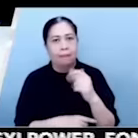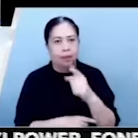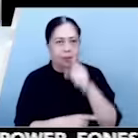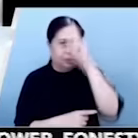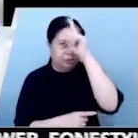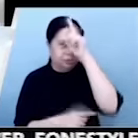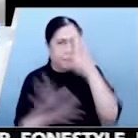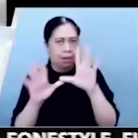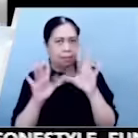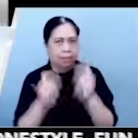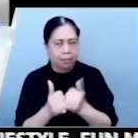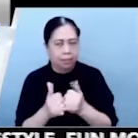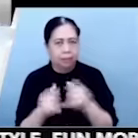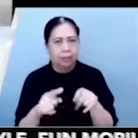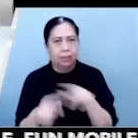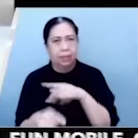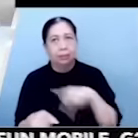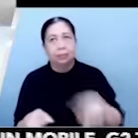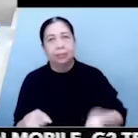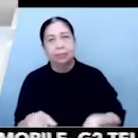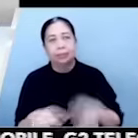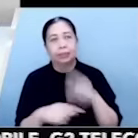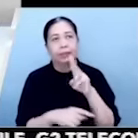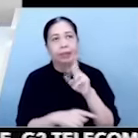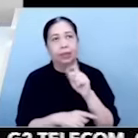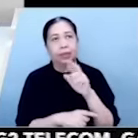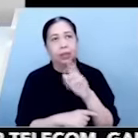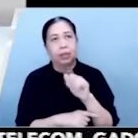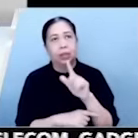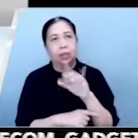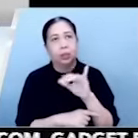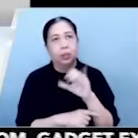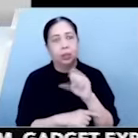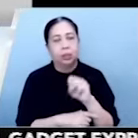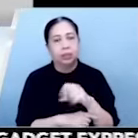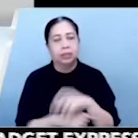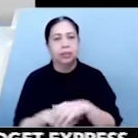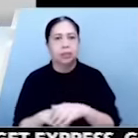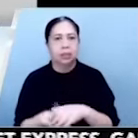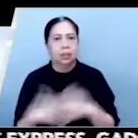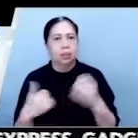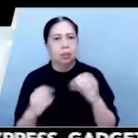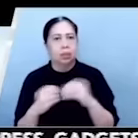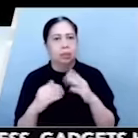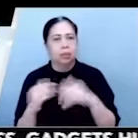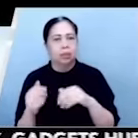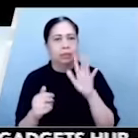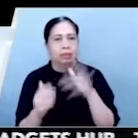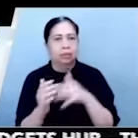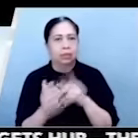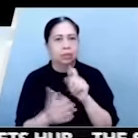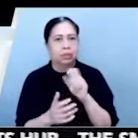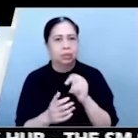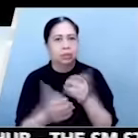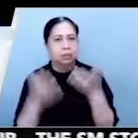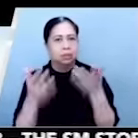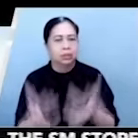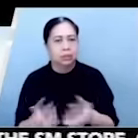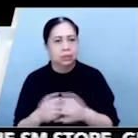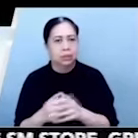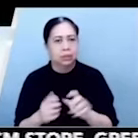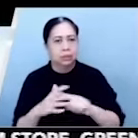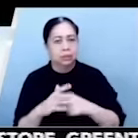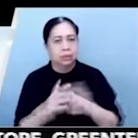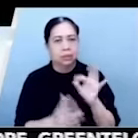Ito ang Princess St. Victoria Louis na may habang 124 meters at more than 4,000 tons ang bigat. Nilaunch ito noong 1900 at nag-operate